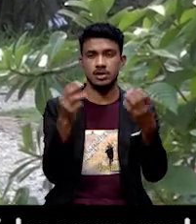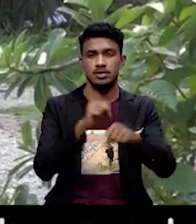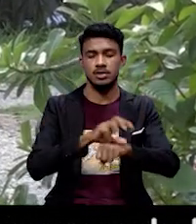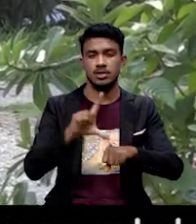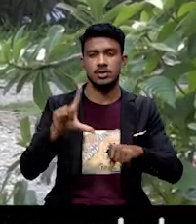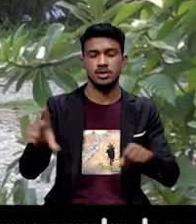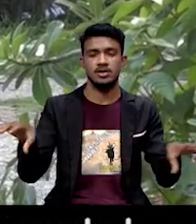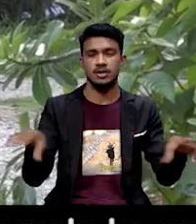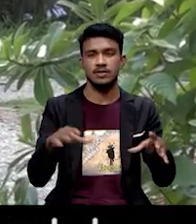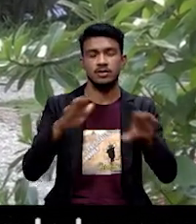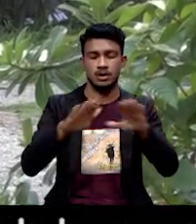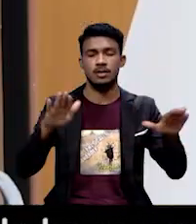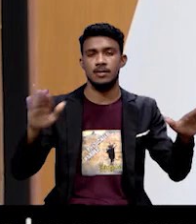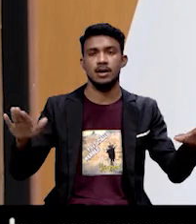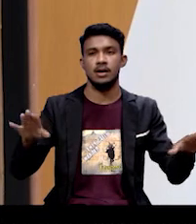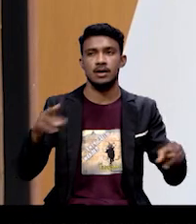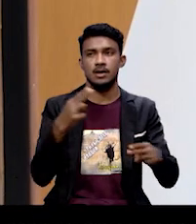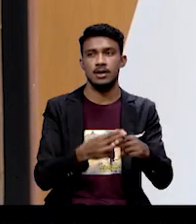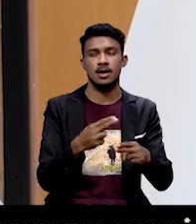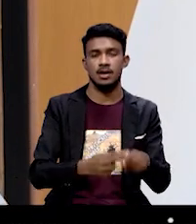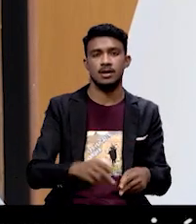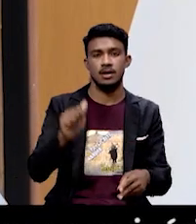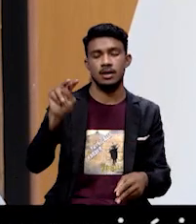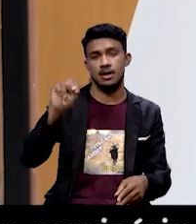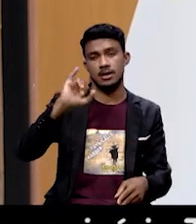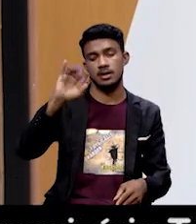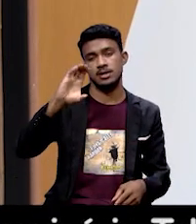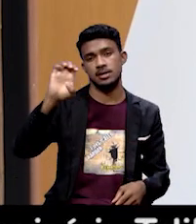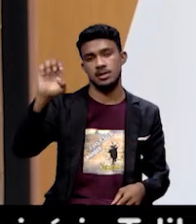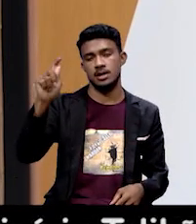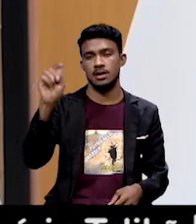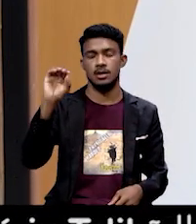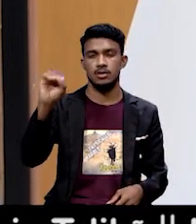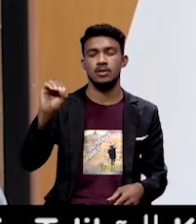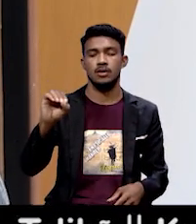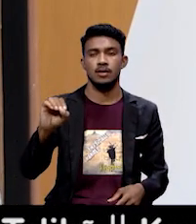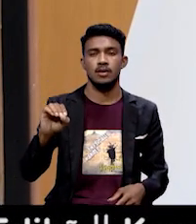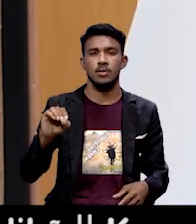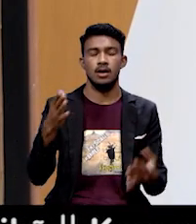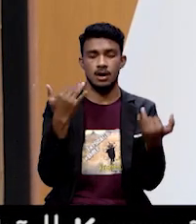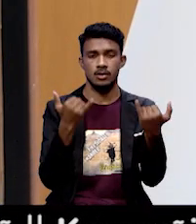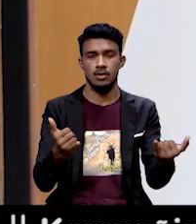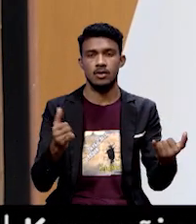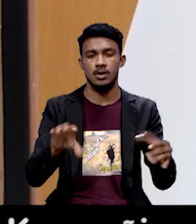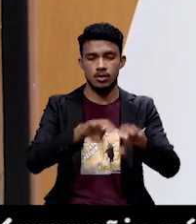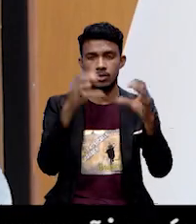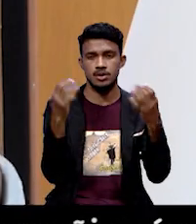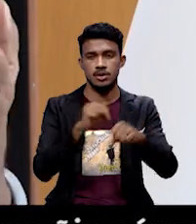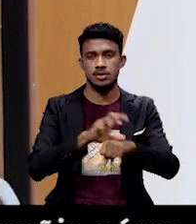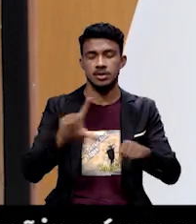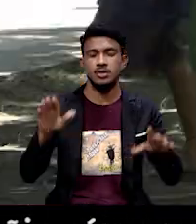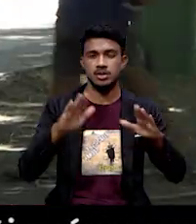Trabalho Infantil Aniceto Leto Soru Hateteng, dadaune, Comissão Nacional Trabalho